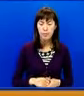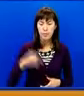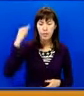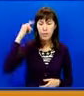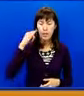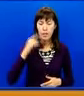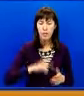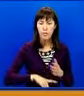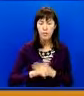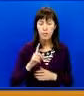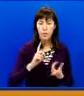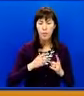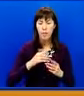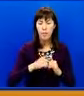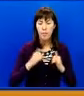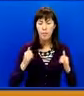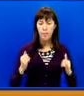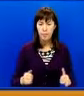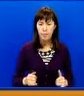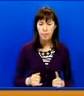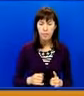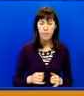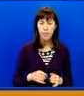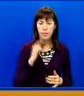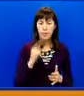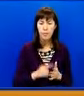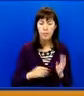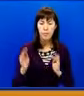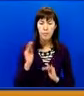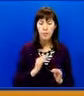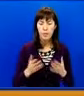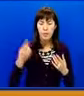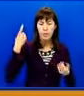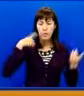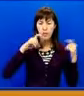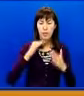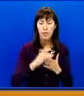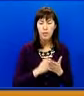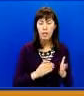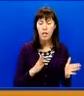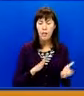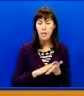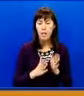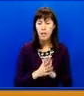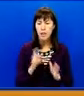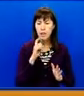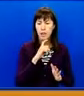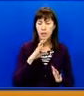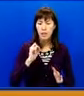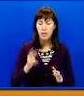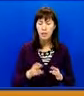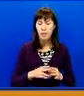Казахстан вступает в новый период развития нашей государственности. Вопросы модернизации, идеологической политики наряду с политической, экономической,